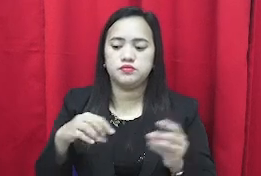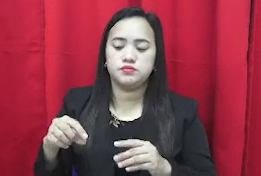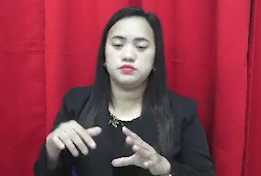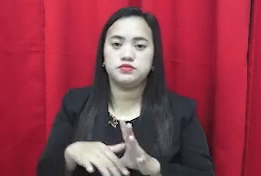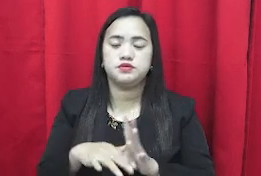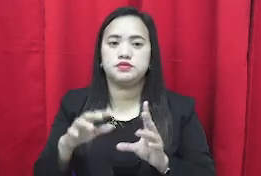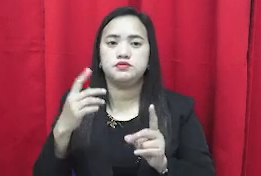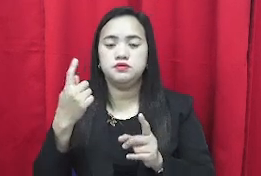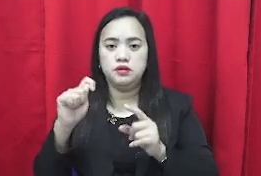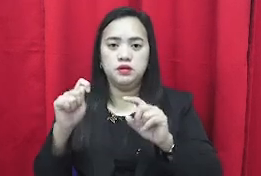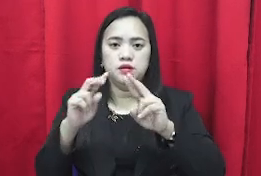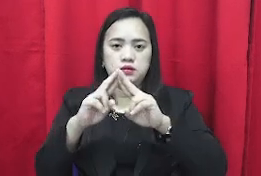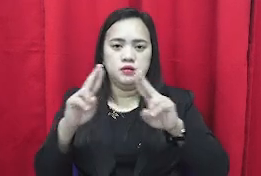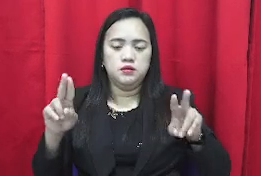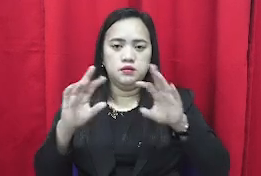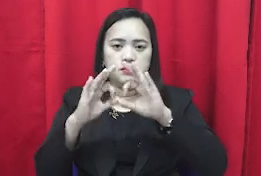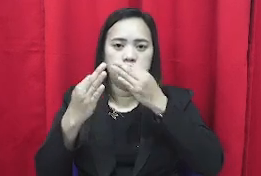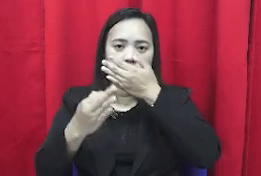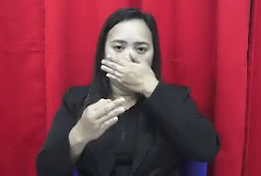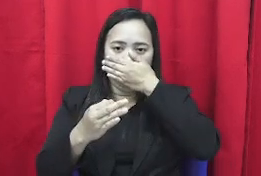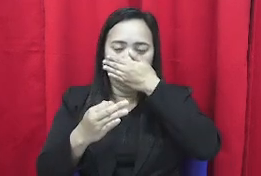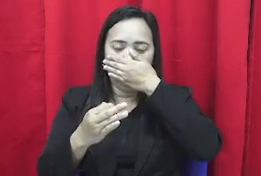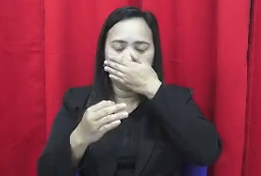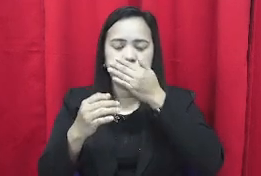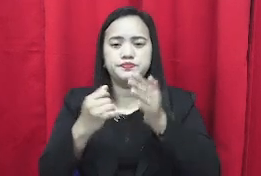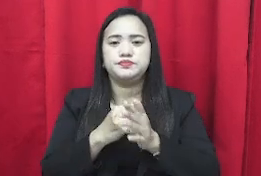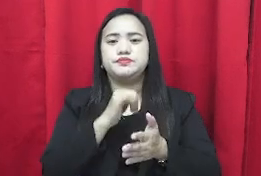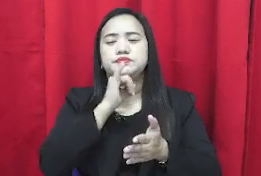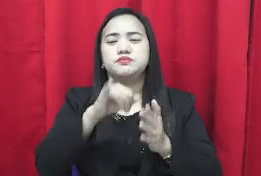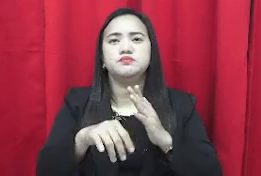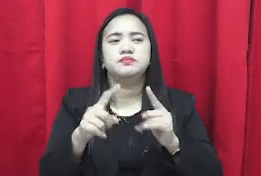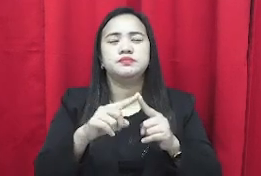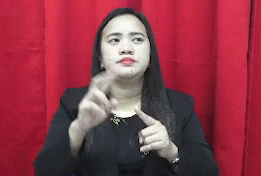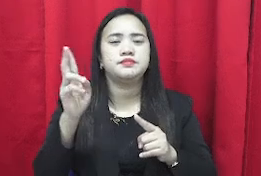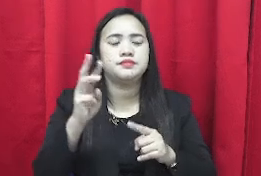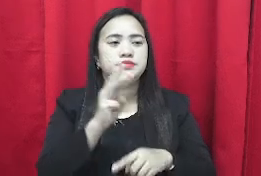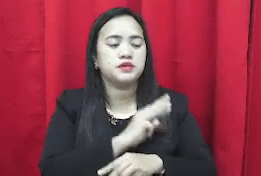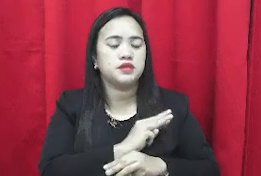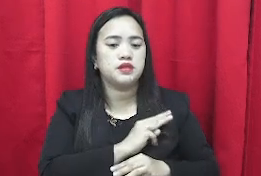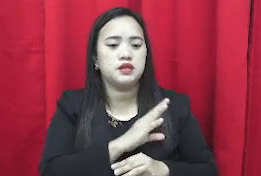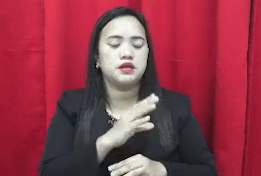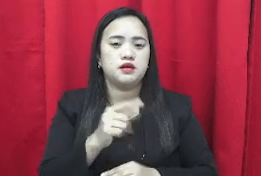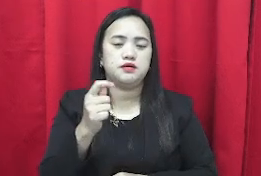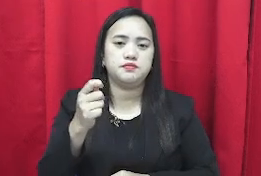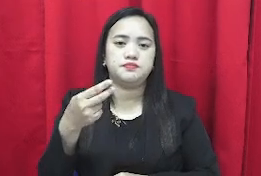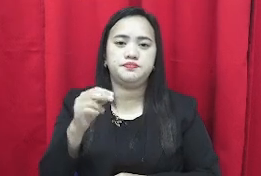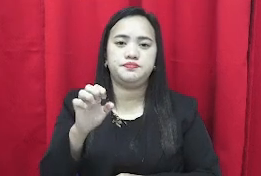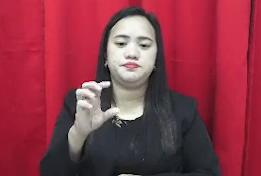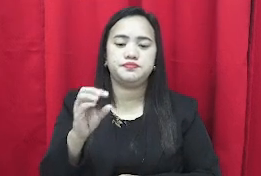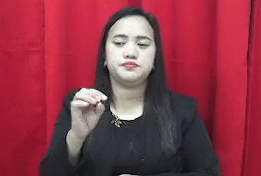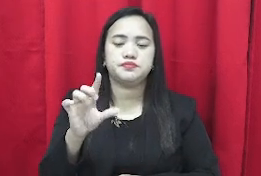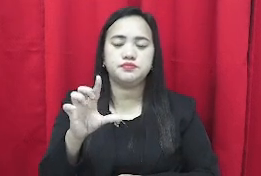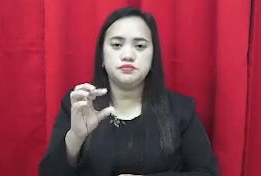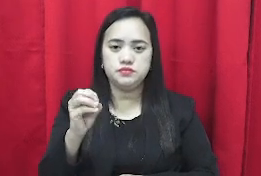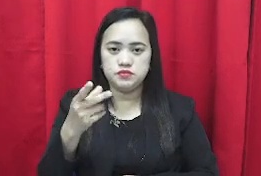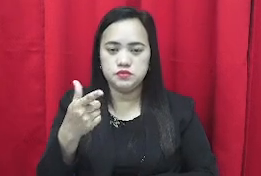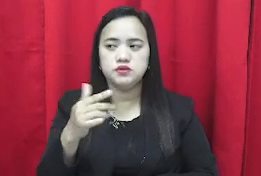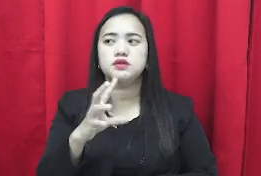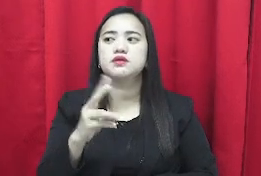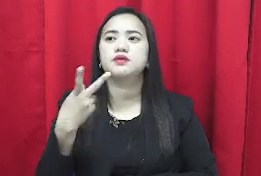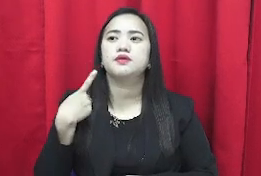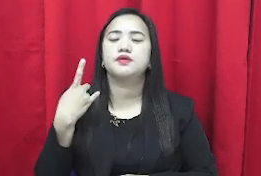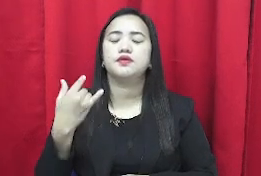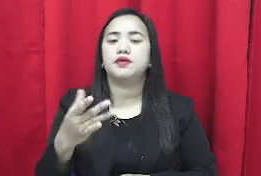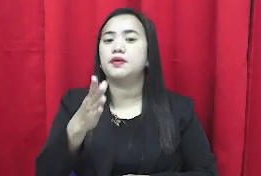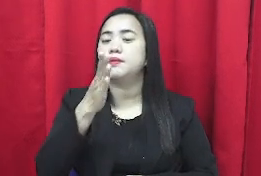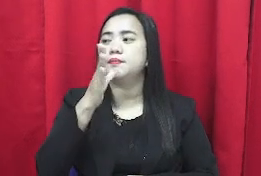pamilya na hindi lang ito pang career ang military and theology is not for career ng isang tatay kundi may mga nanay din